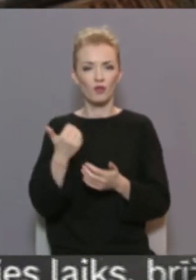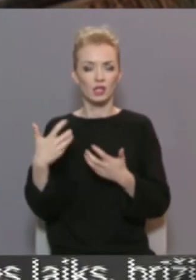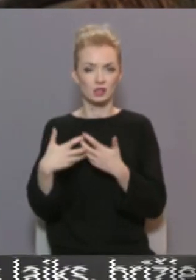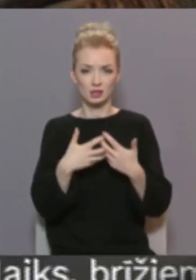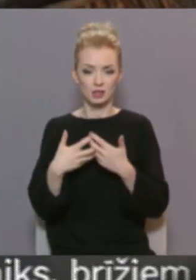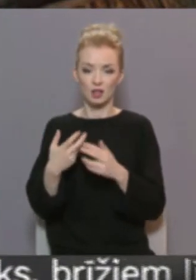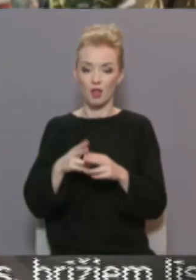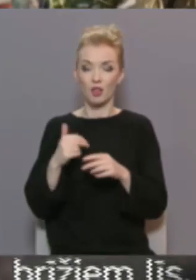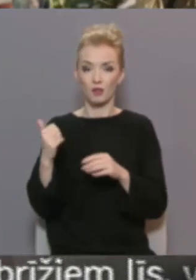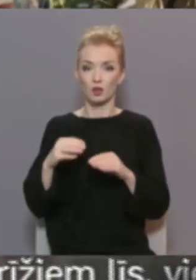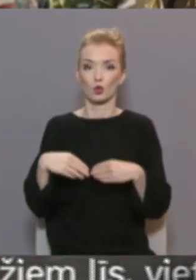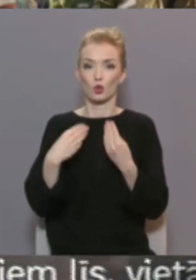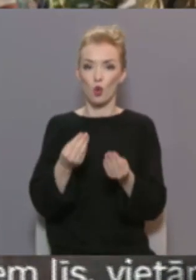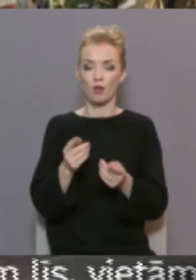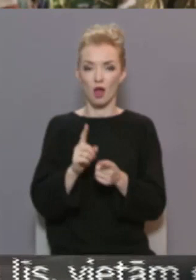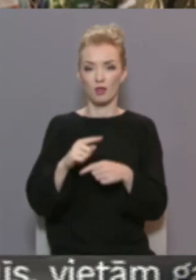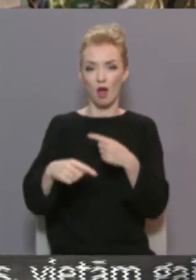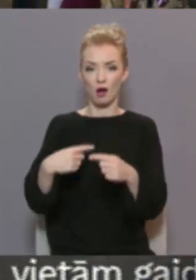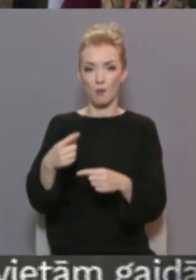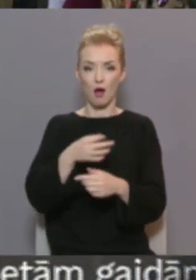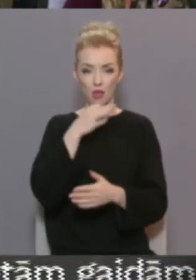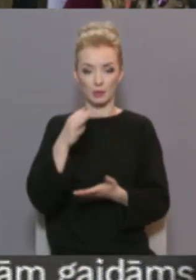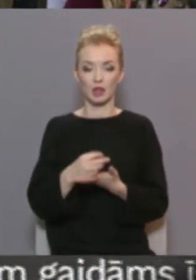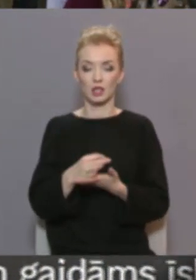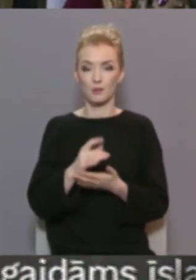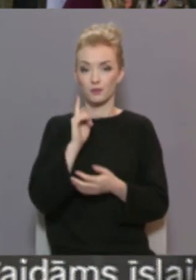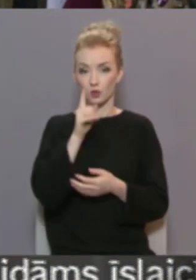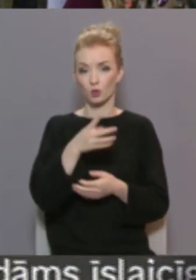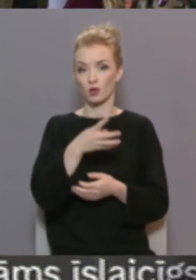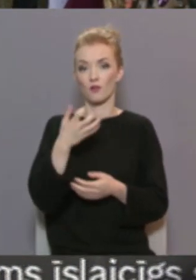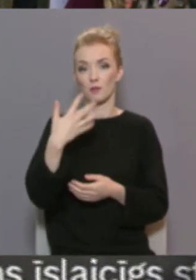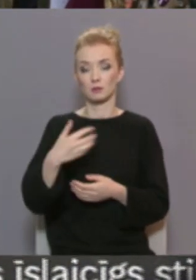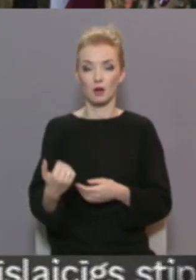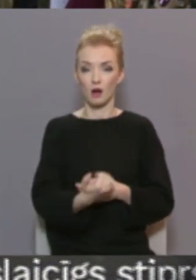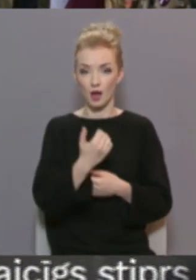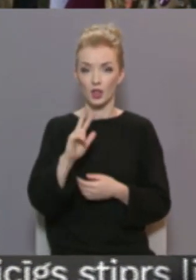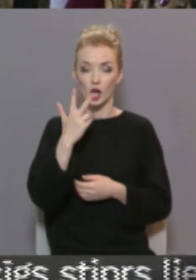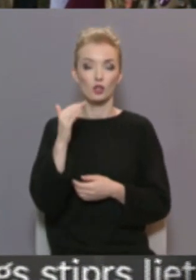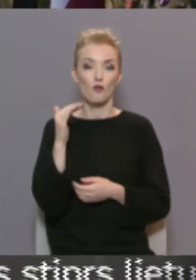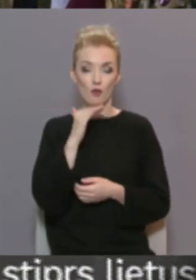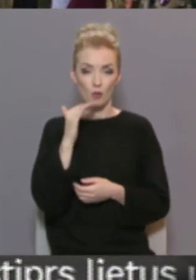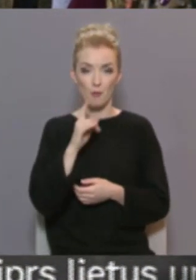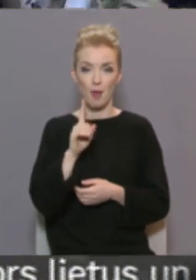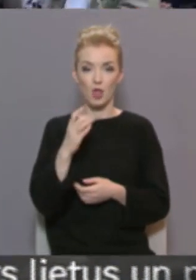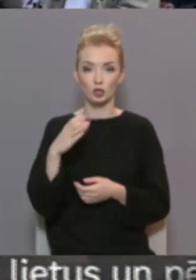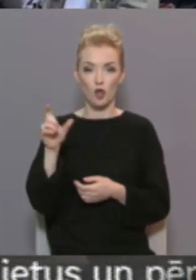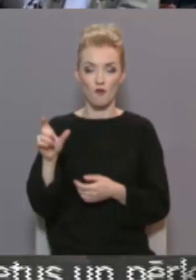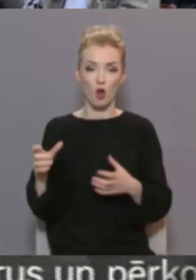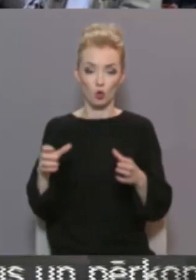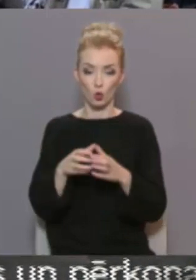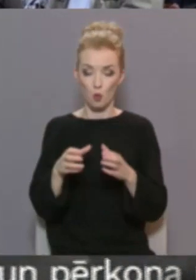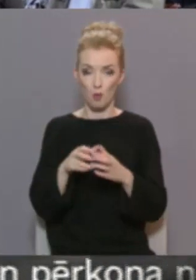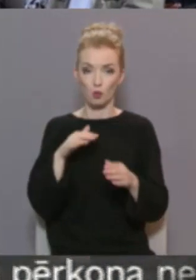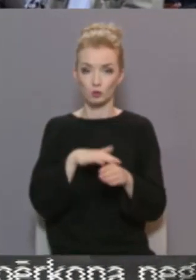to nodod atbildību, jo šeit ir lijušas asins. 1950. Gada 3. Februārī Pētera Čevera grupai